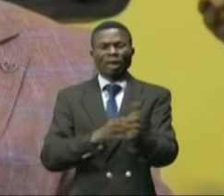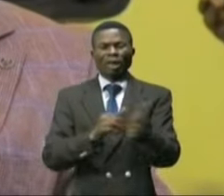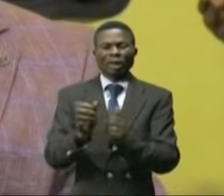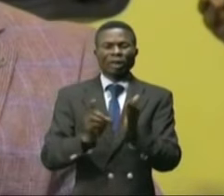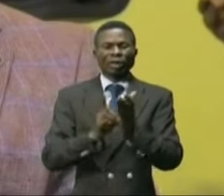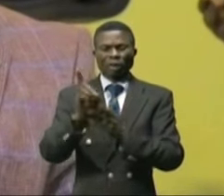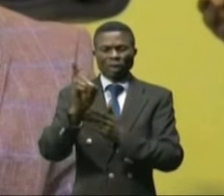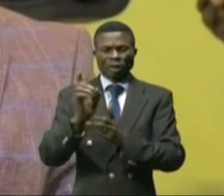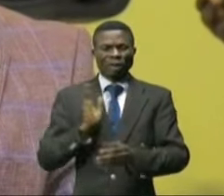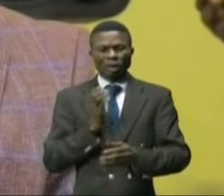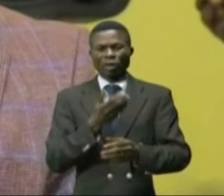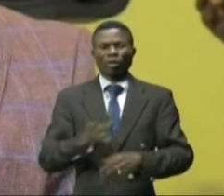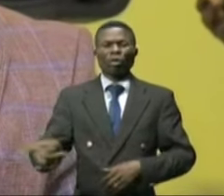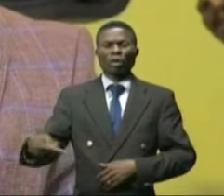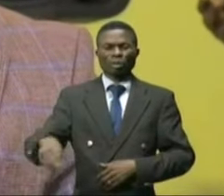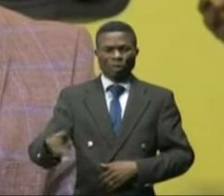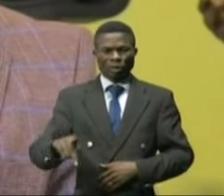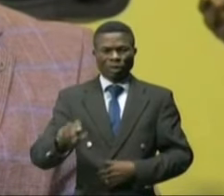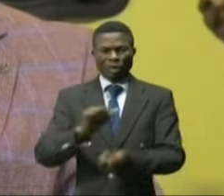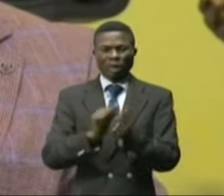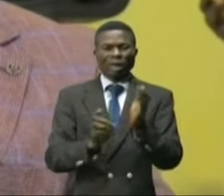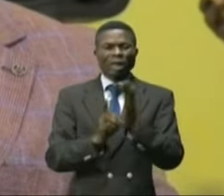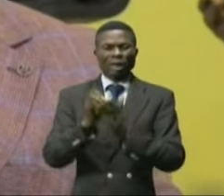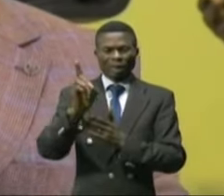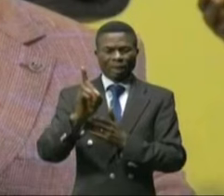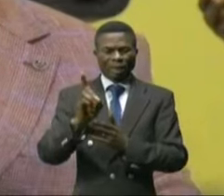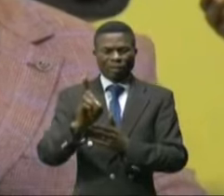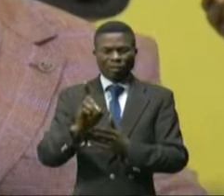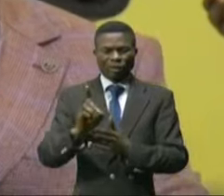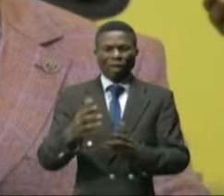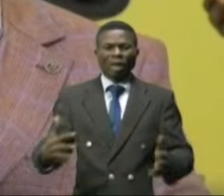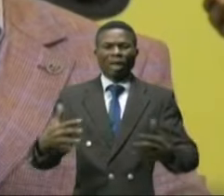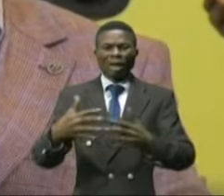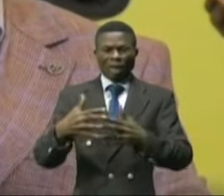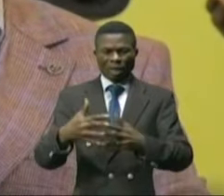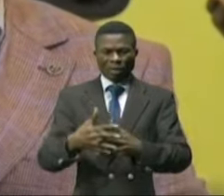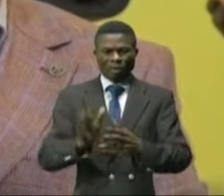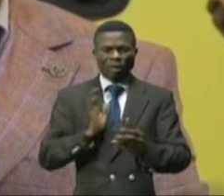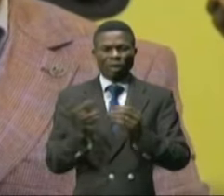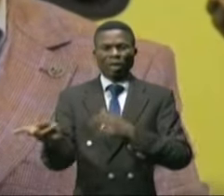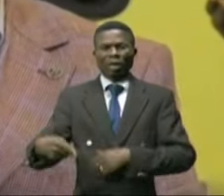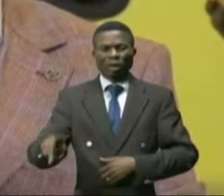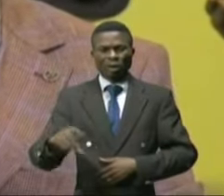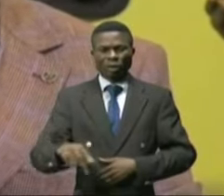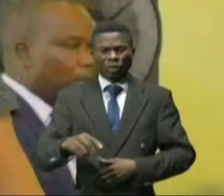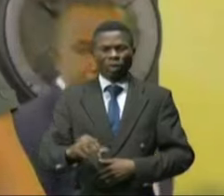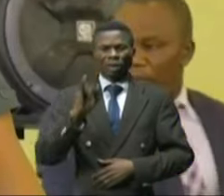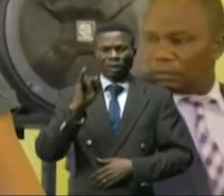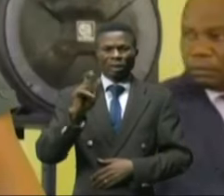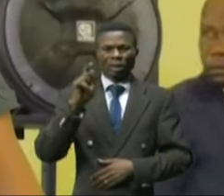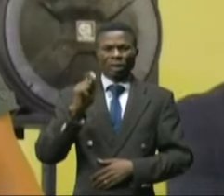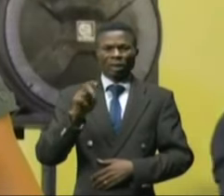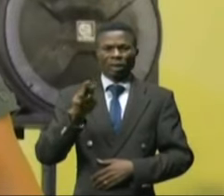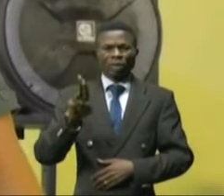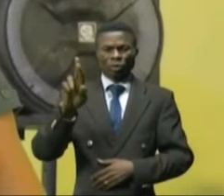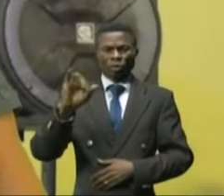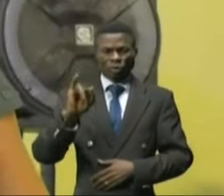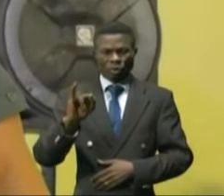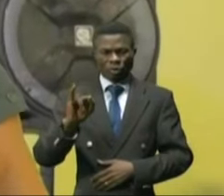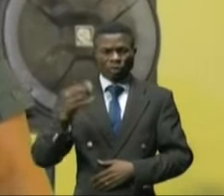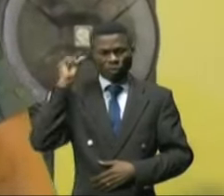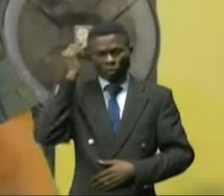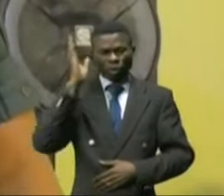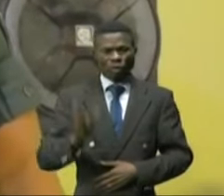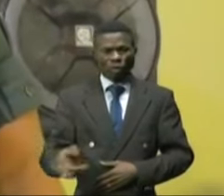stabilité ainsi que le développement harmonieux de notre province d'Ituri. Au gouverneur de province,